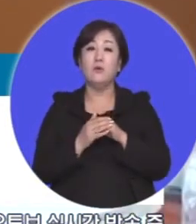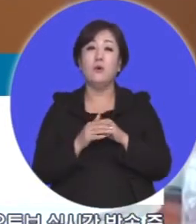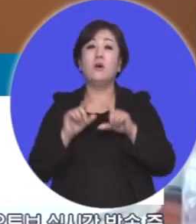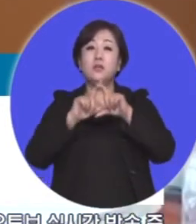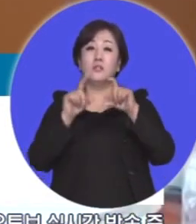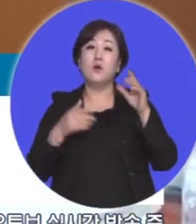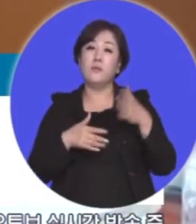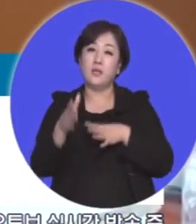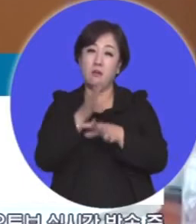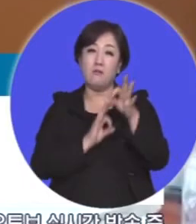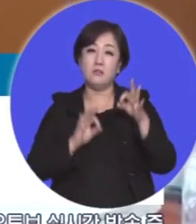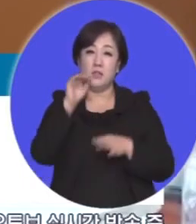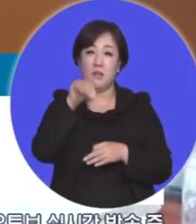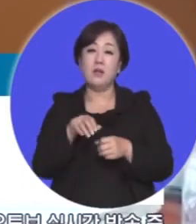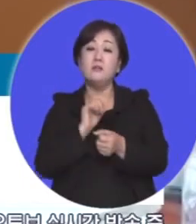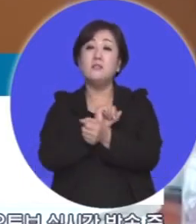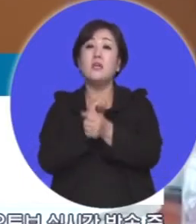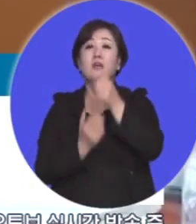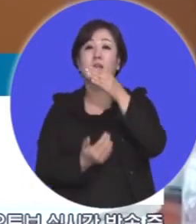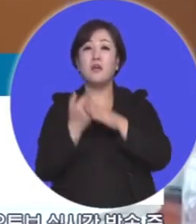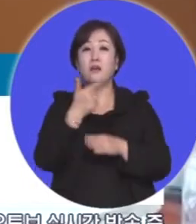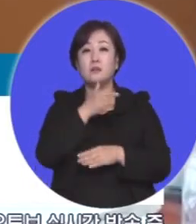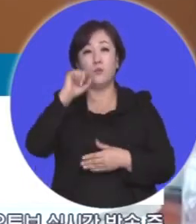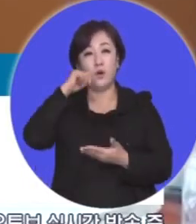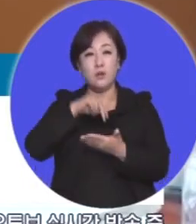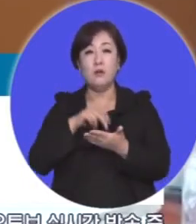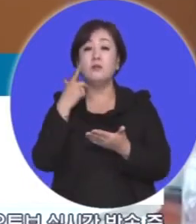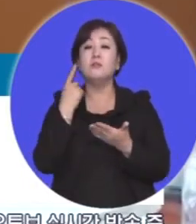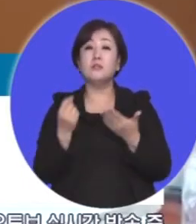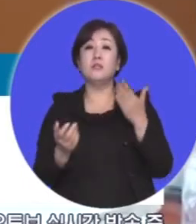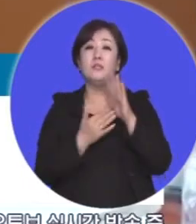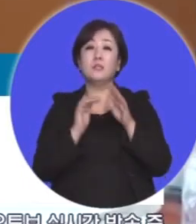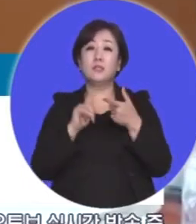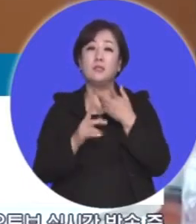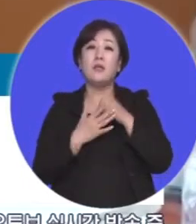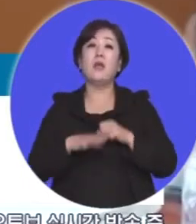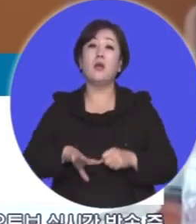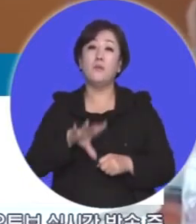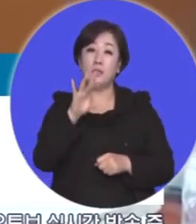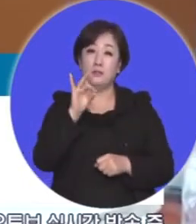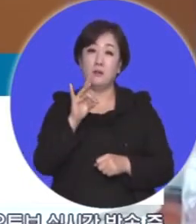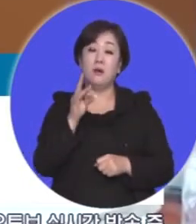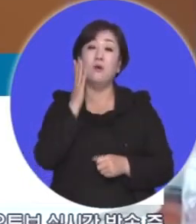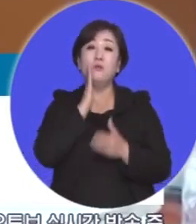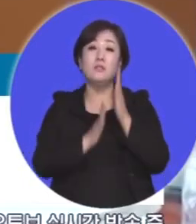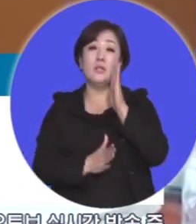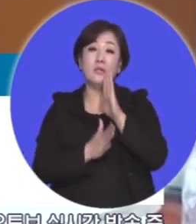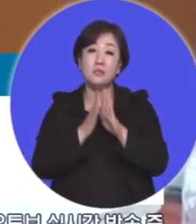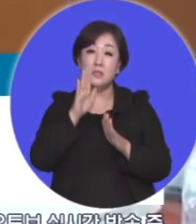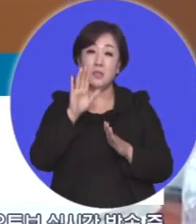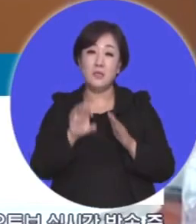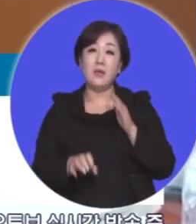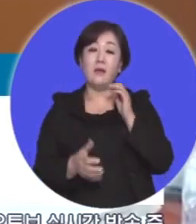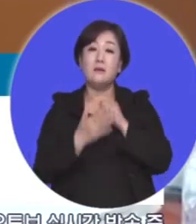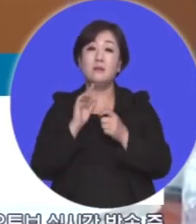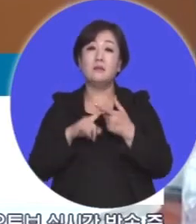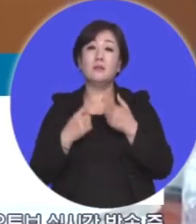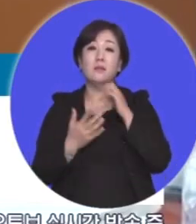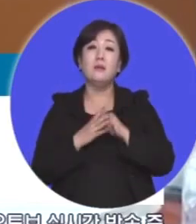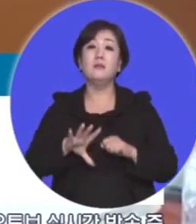경제에 아주 큰 주름을 주고 어려웠을 때 제일 먼저 우리 울산시